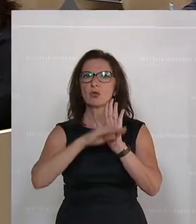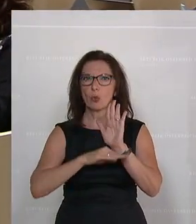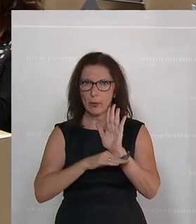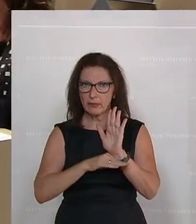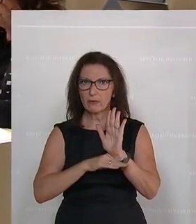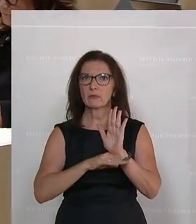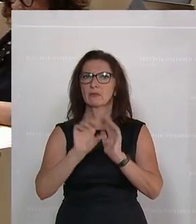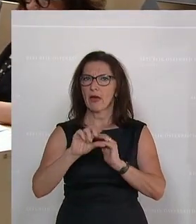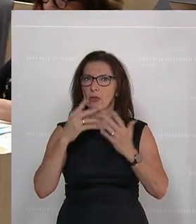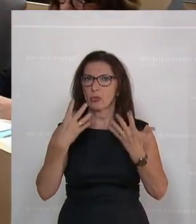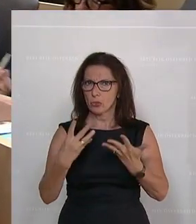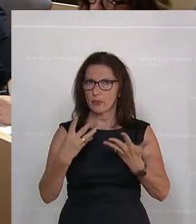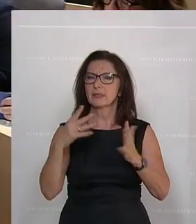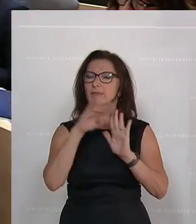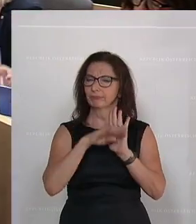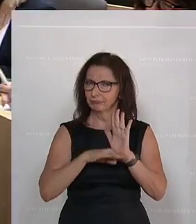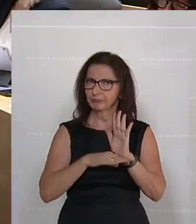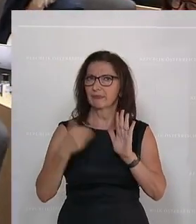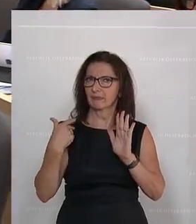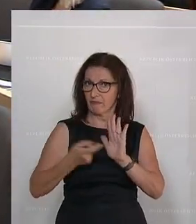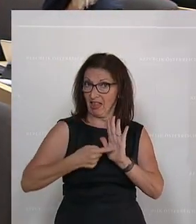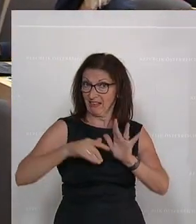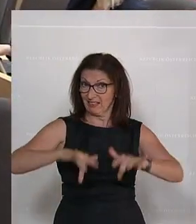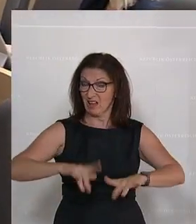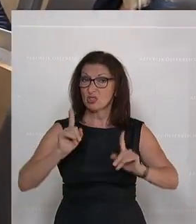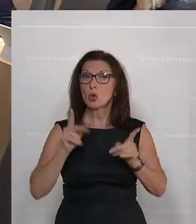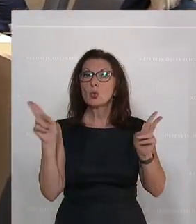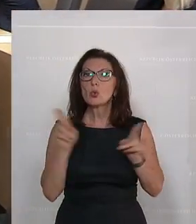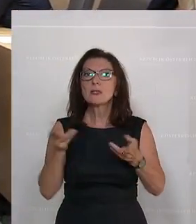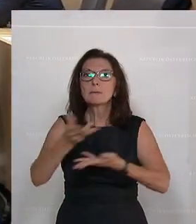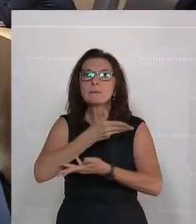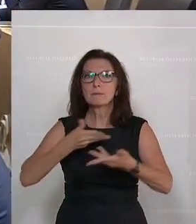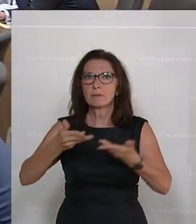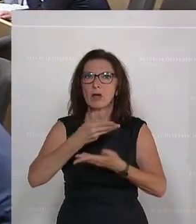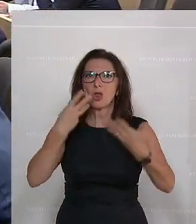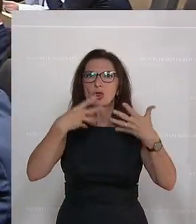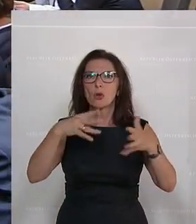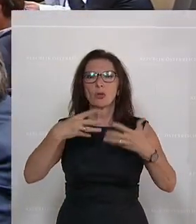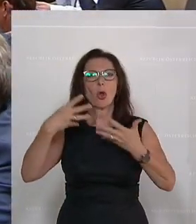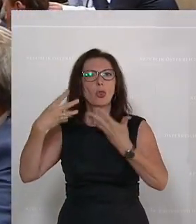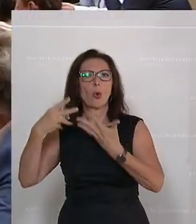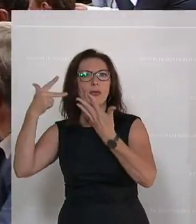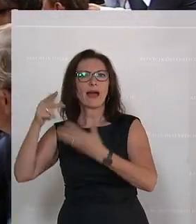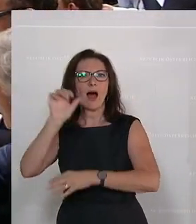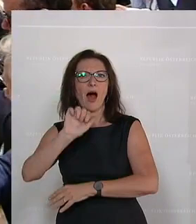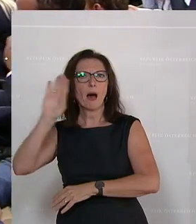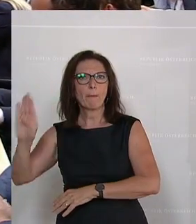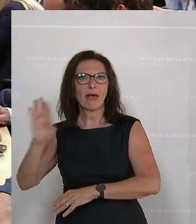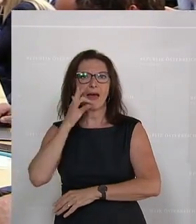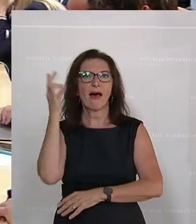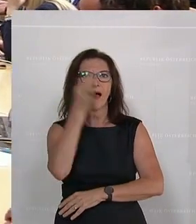der geschäftsführung gestellte verlangen vorliegt eine kurze debatte über die beantworte und 91 89 ap der anfrage